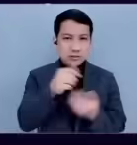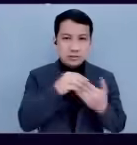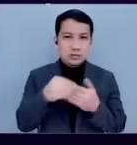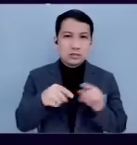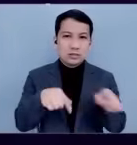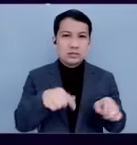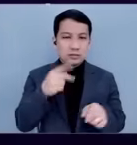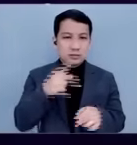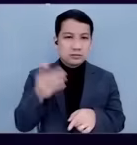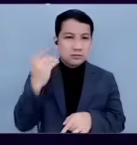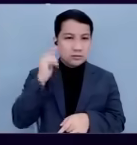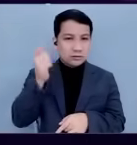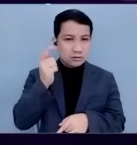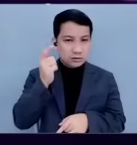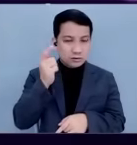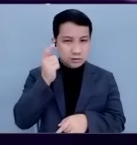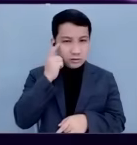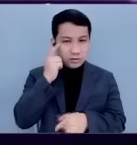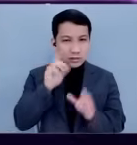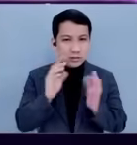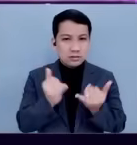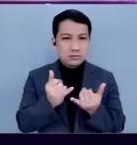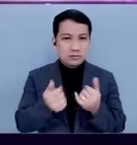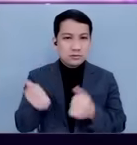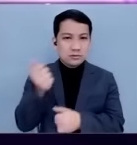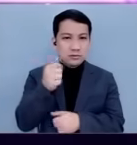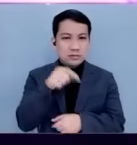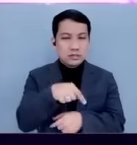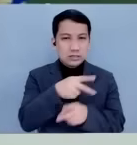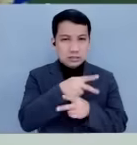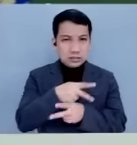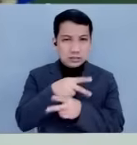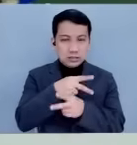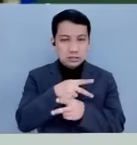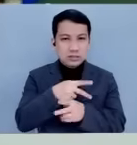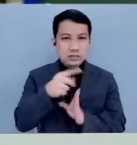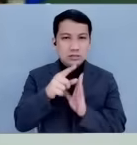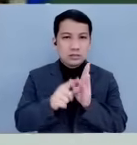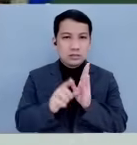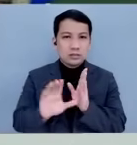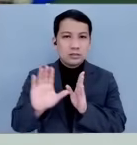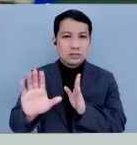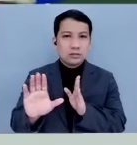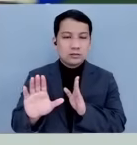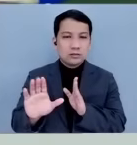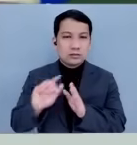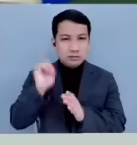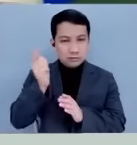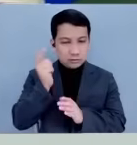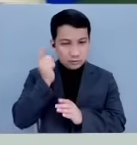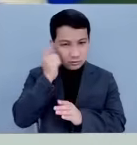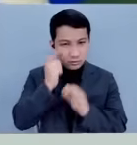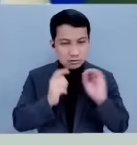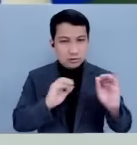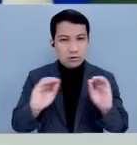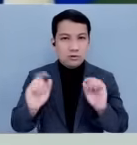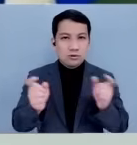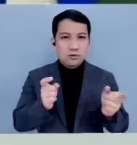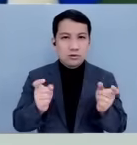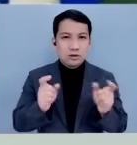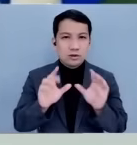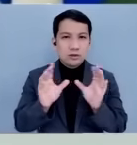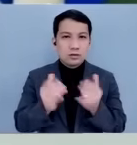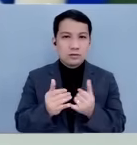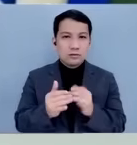dating Government Corporate Counsel na inatasang pangalagaan ng legal interests ng mga government-owned and controlled corporation. Isa rin